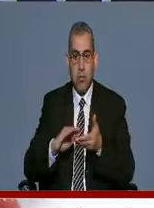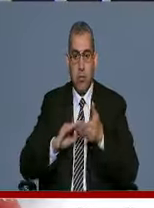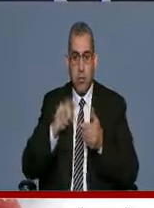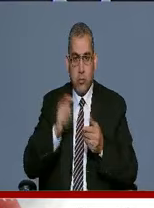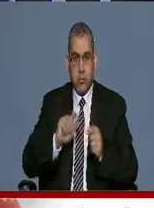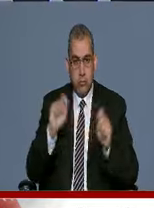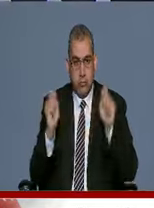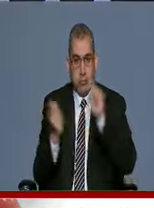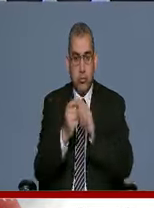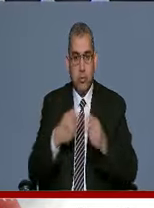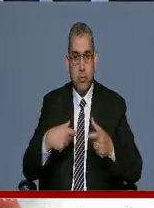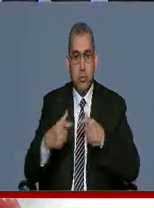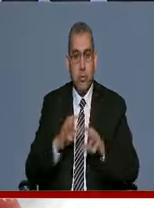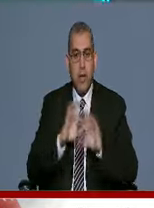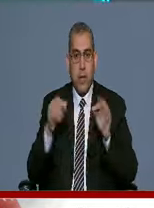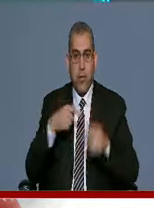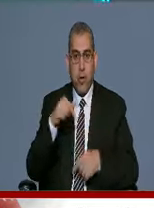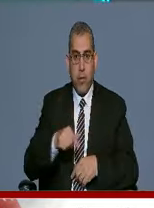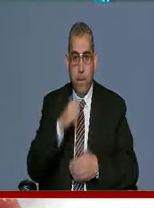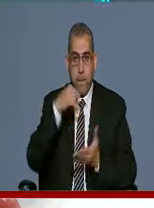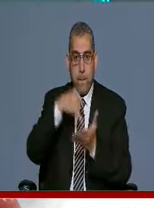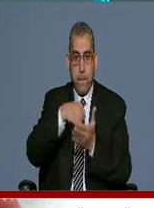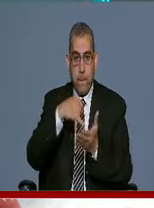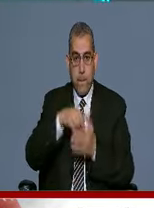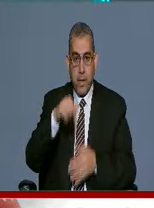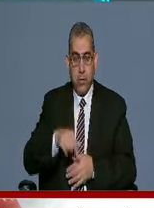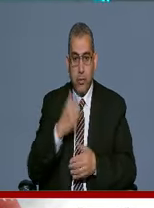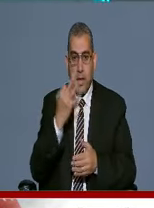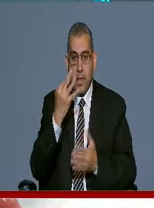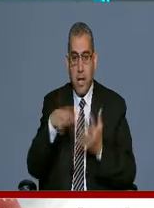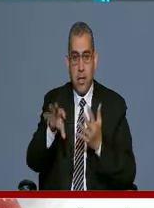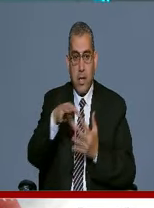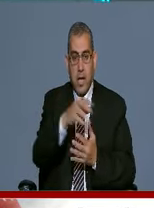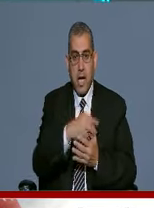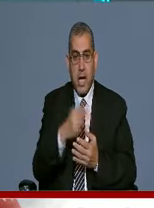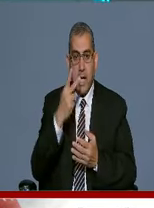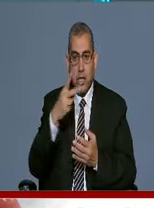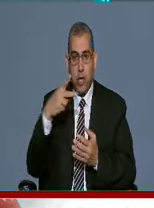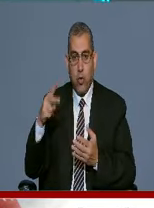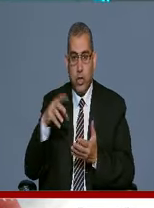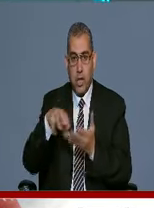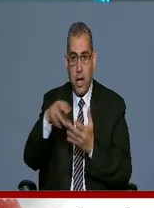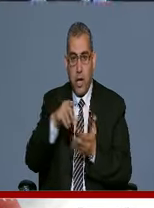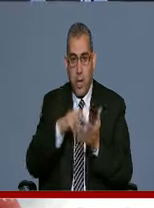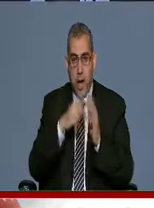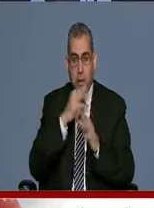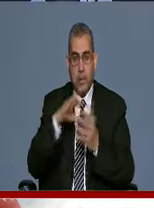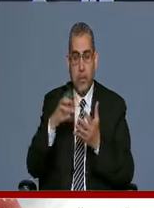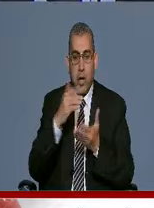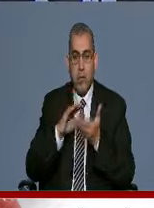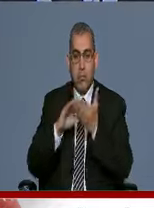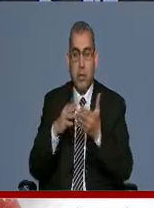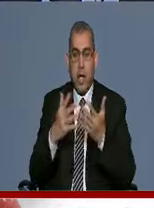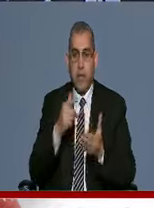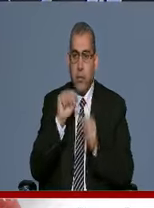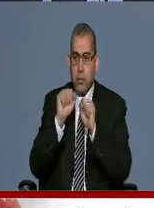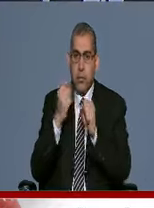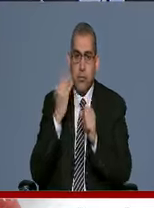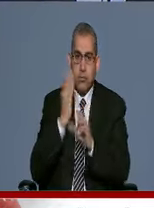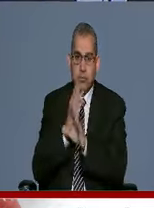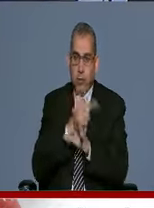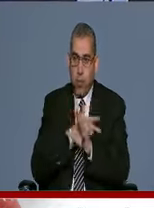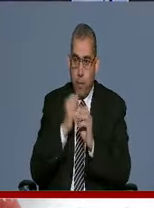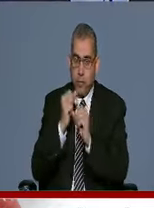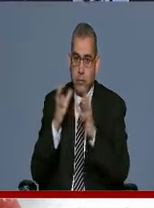الرقمي باحدث التقنيات. المركز متقسم ل3 قطاعات هما السي والجي والبي لتقديم الخدمات الاكثر خصوصية والخدمات الحكومية